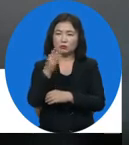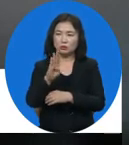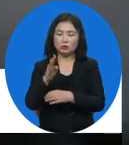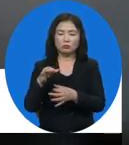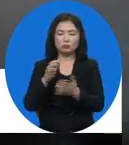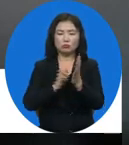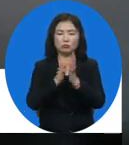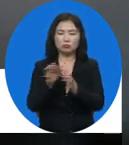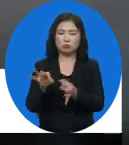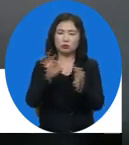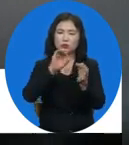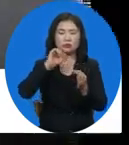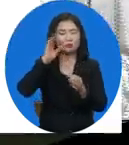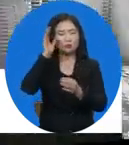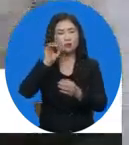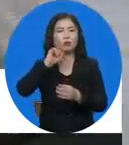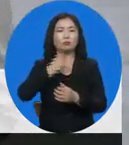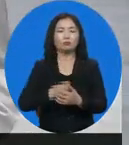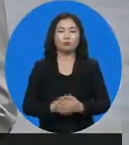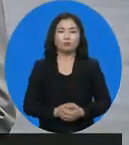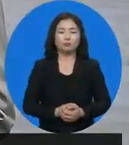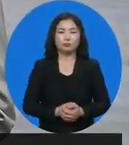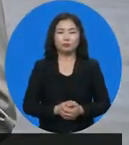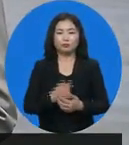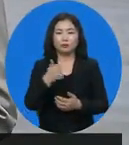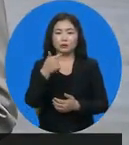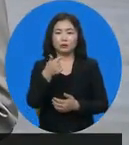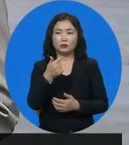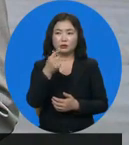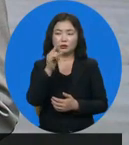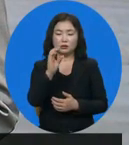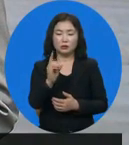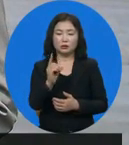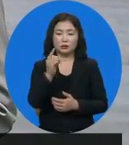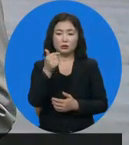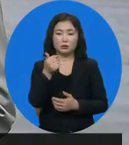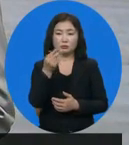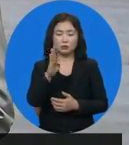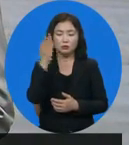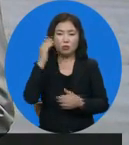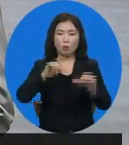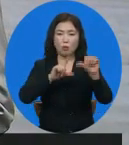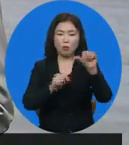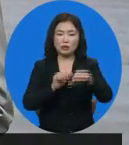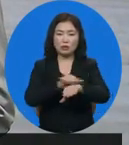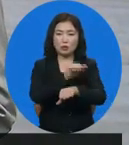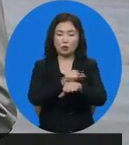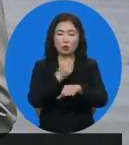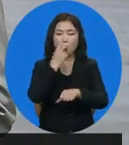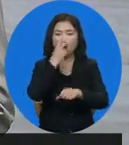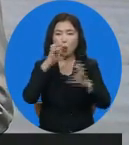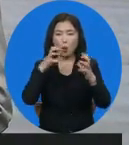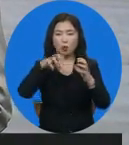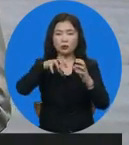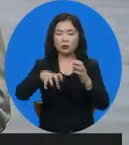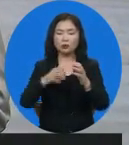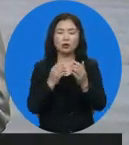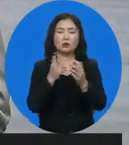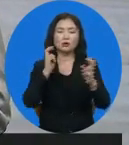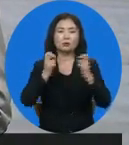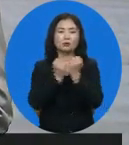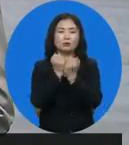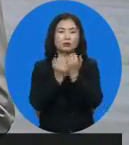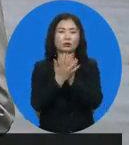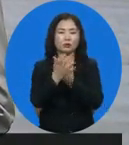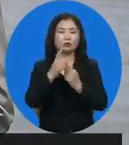흐름은 기대하기 어려워 보입니다 dgb 금융지주는 친한 5월 싱가포르와 홍콩에서 이 따라 기업 설명회를